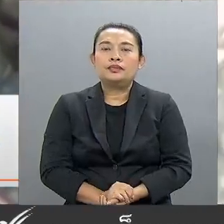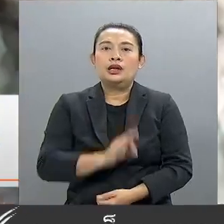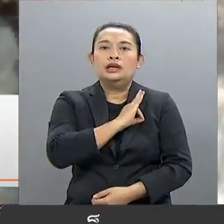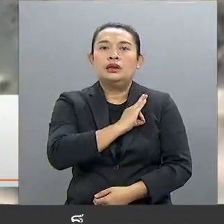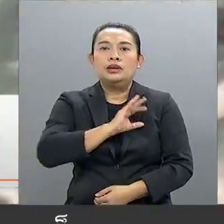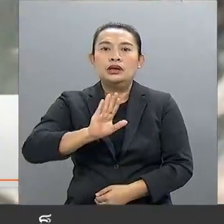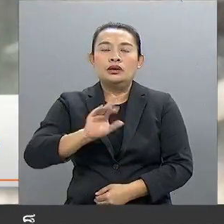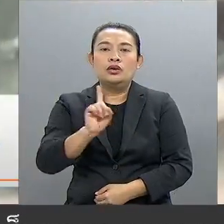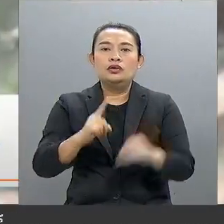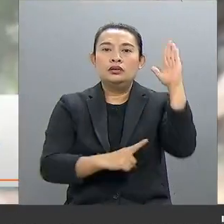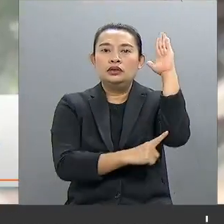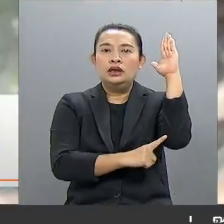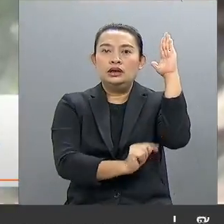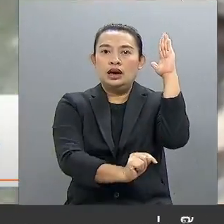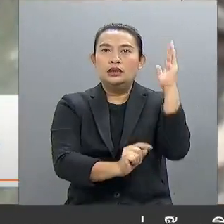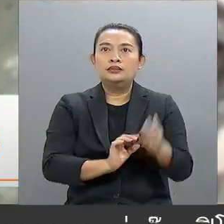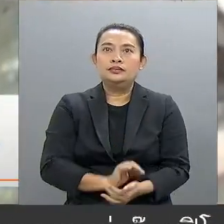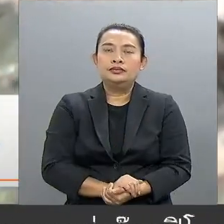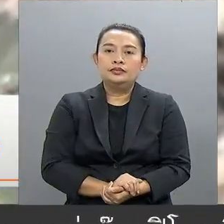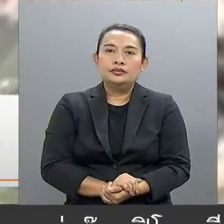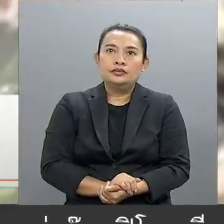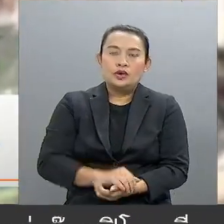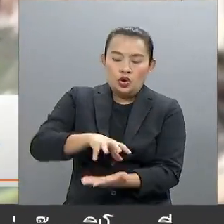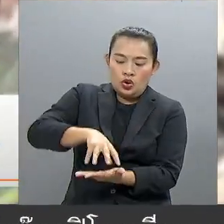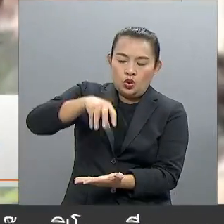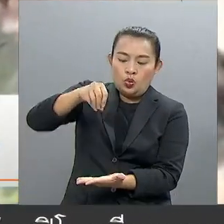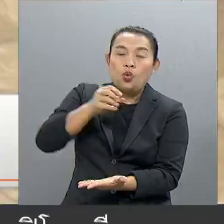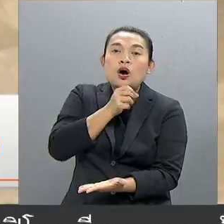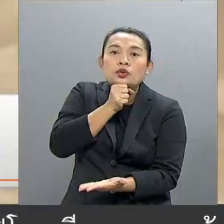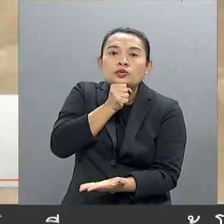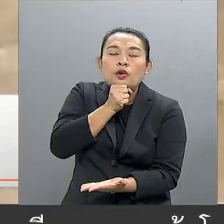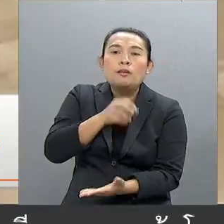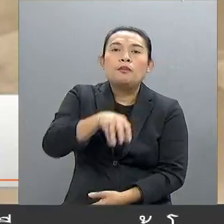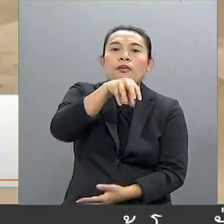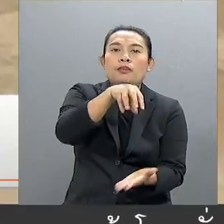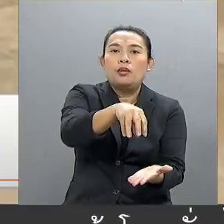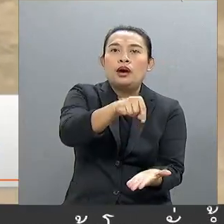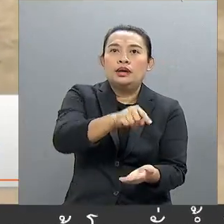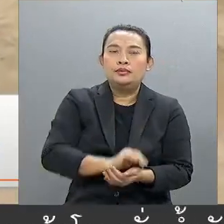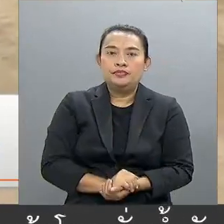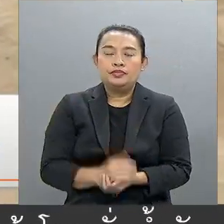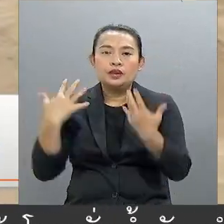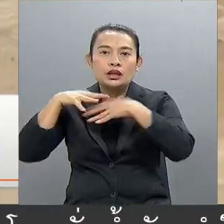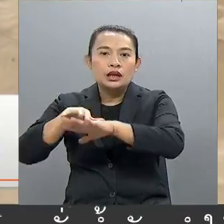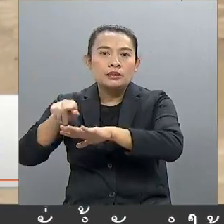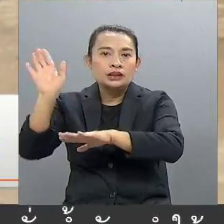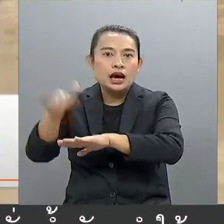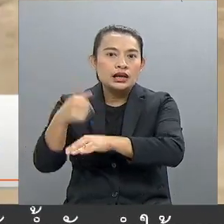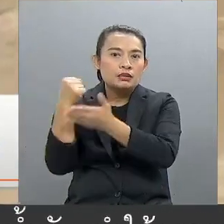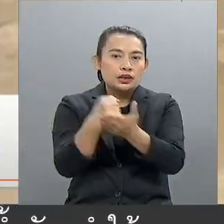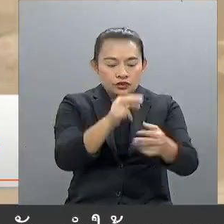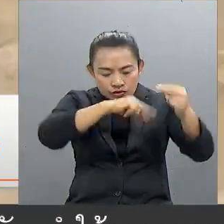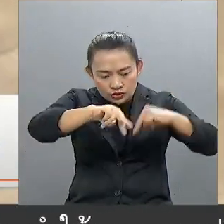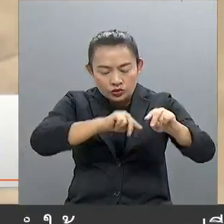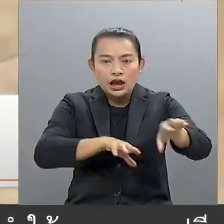ตรังเนี่ยนะคะก็เอากลวยมาวางไว้ก่อนประสานไปยังช่างประจำเทศบาลนครตรังให้มาดูแลแล้วก็ให้จัดการซ่อม